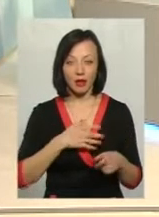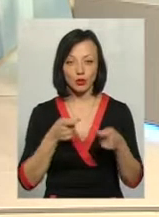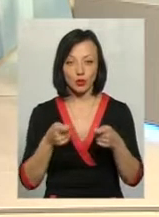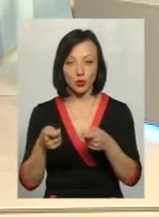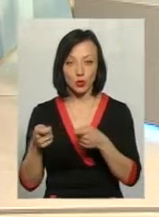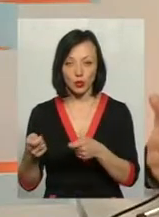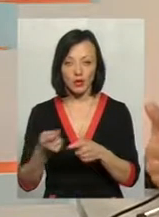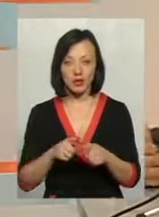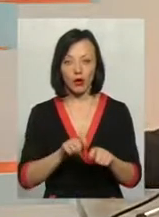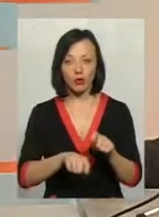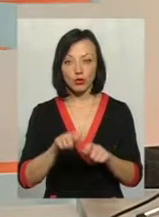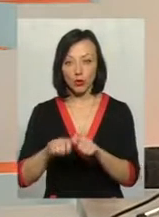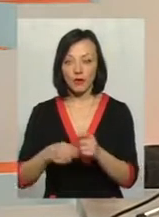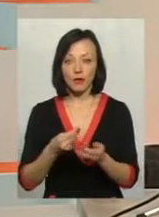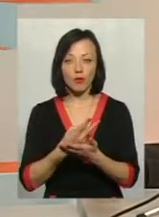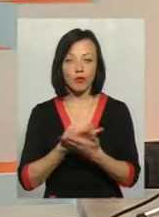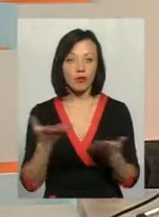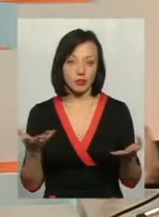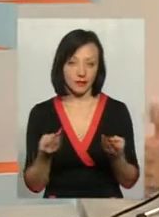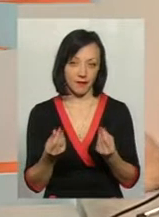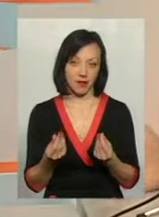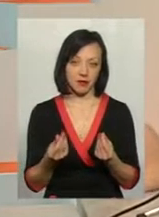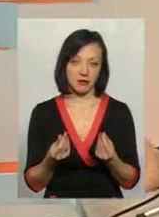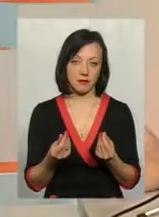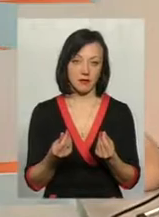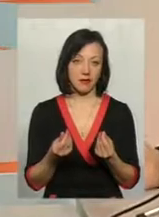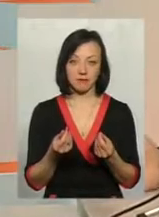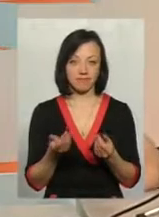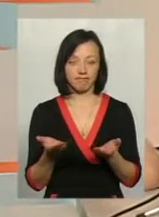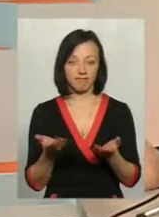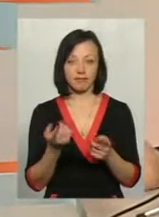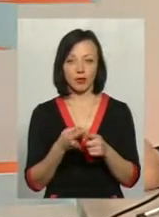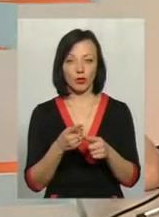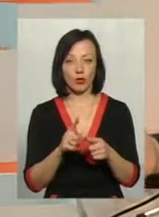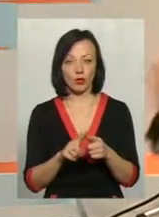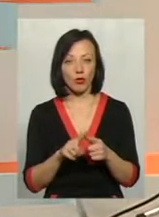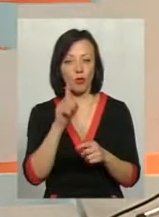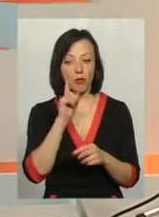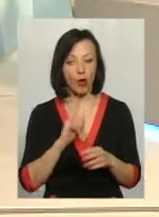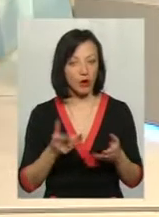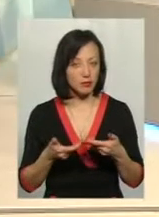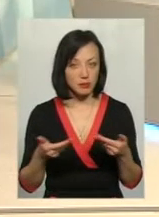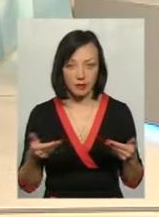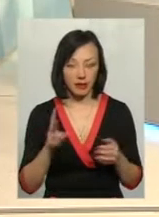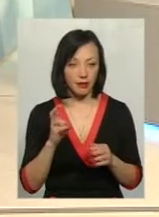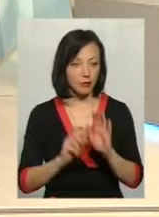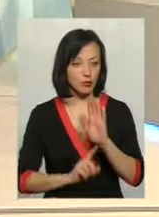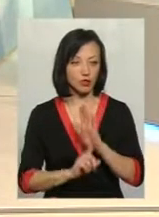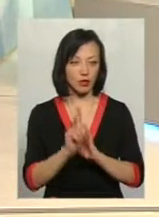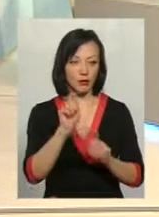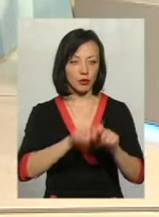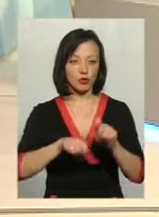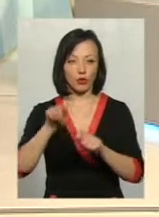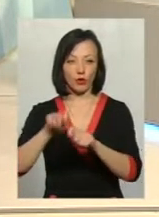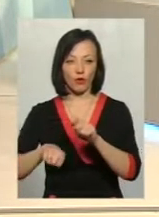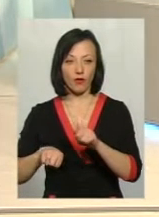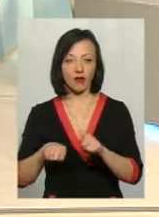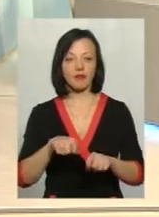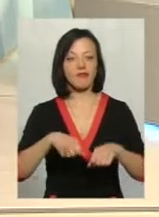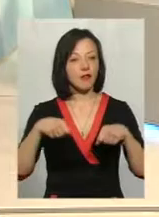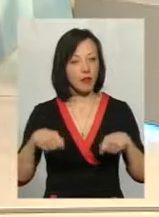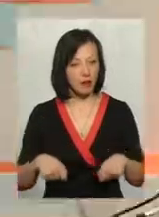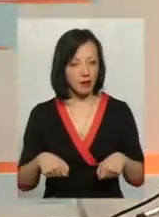є контроль публічних фінансів. Тому поки ми не почнемо контролювати